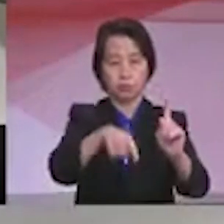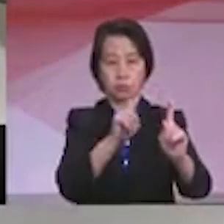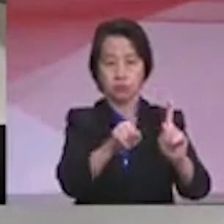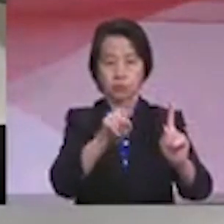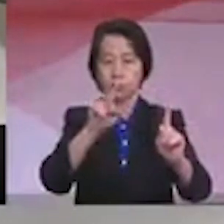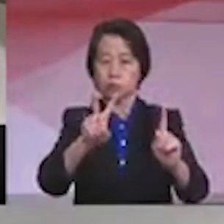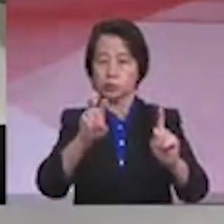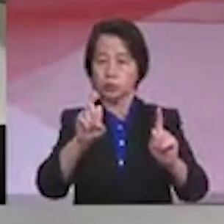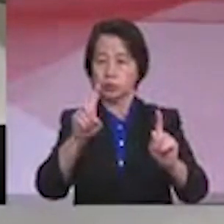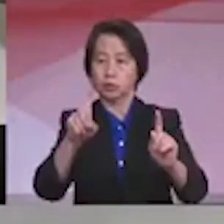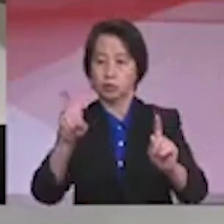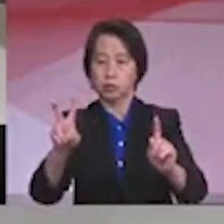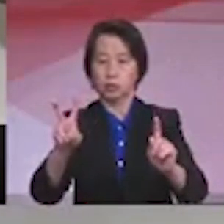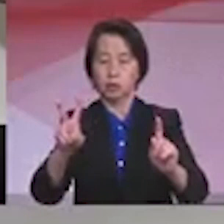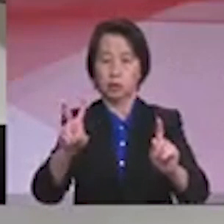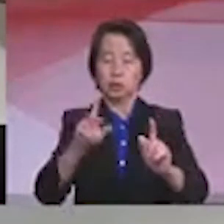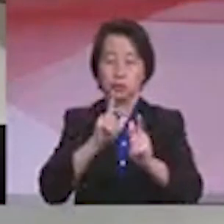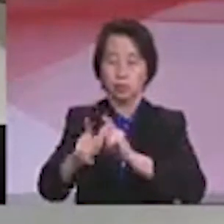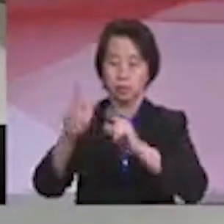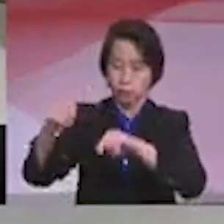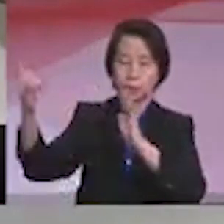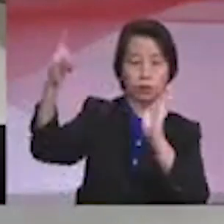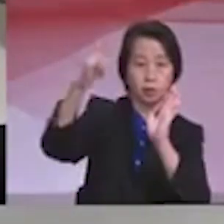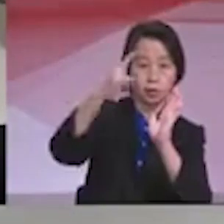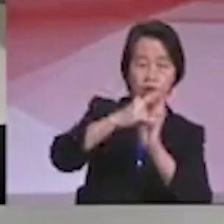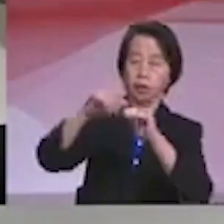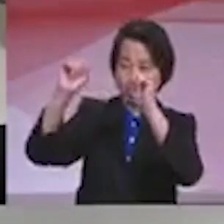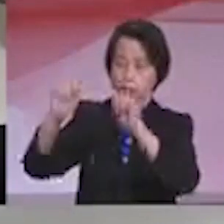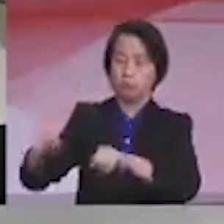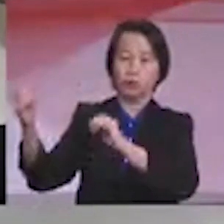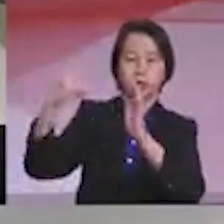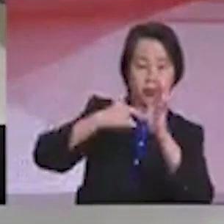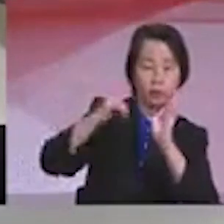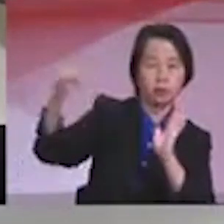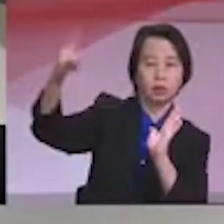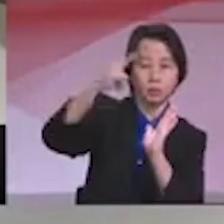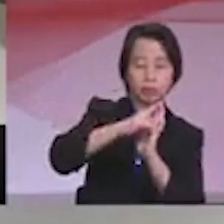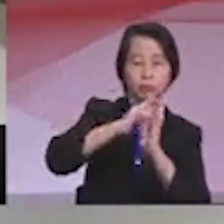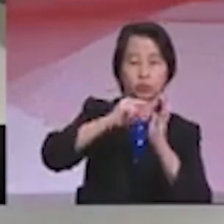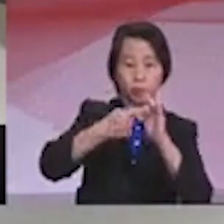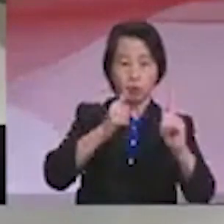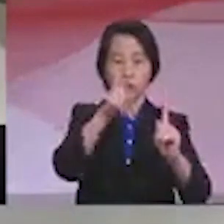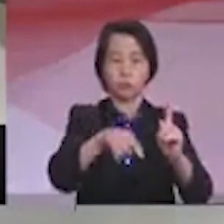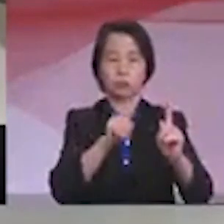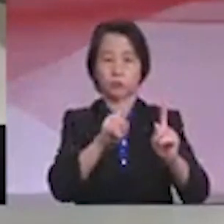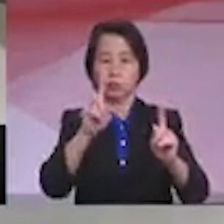1 Januari 2021. Kebenaran itu mula, ya, dibenarkan. Mereka boleh masuk mulai 1 Januari.